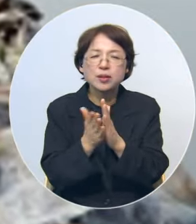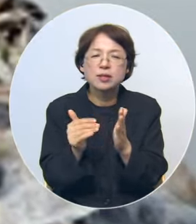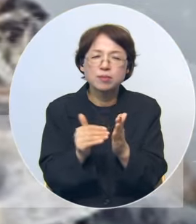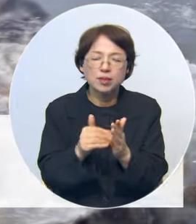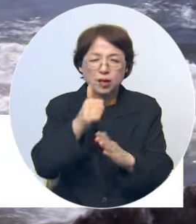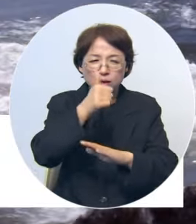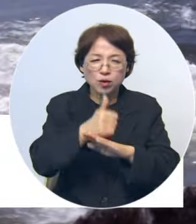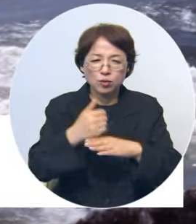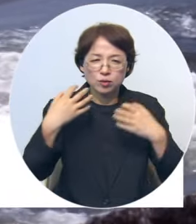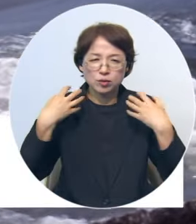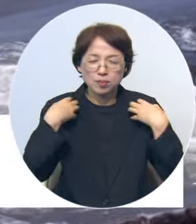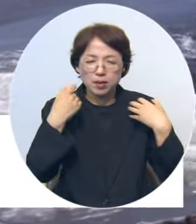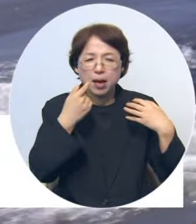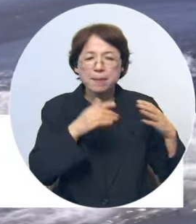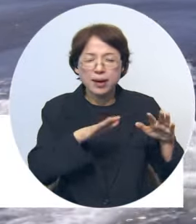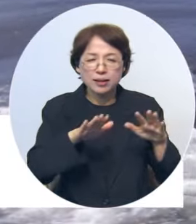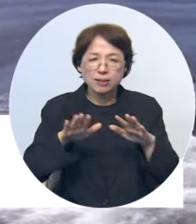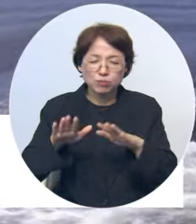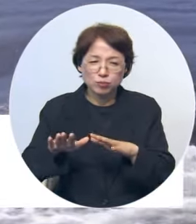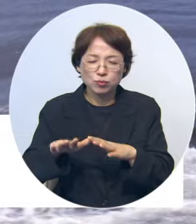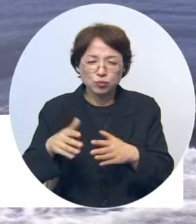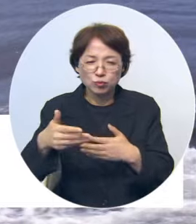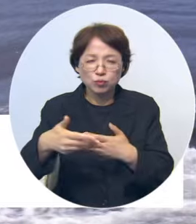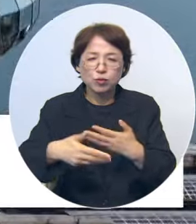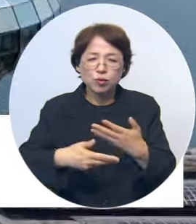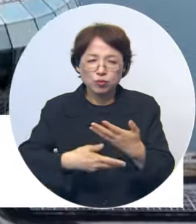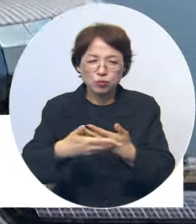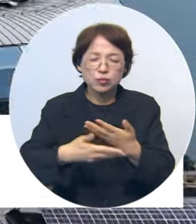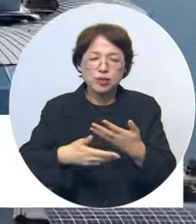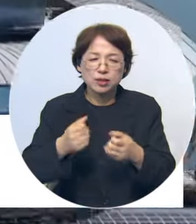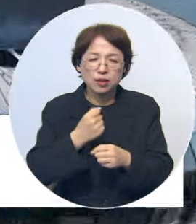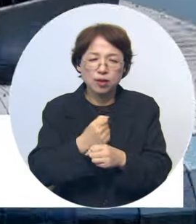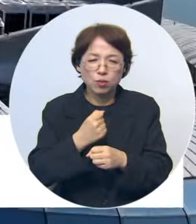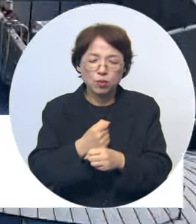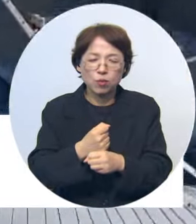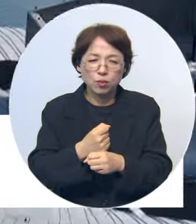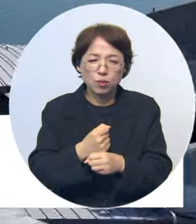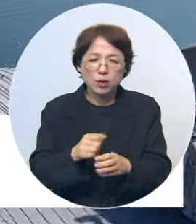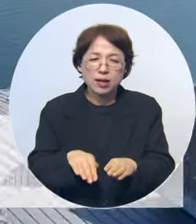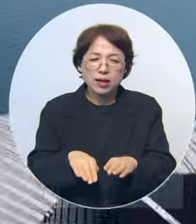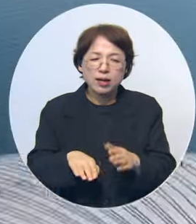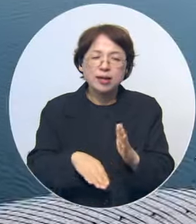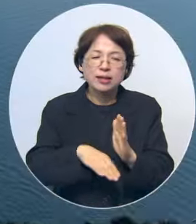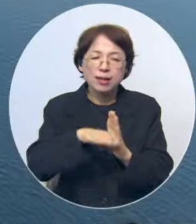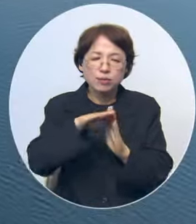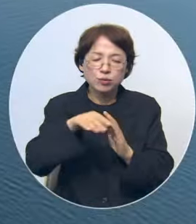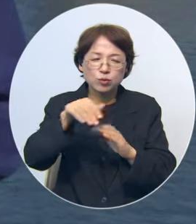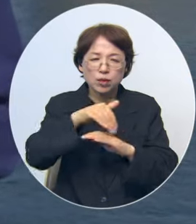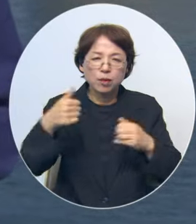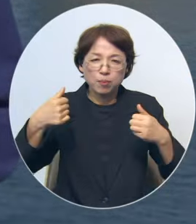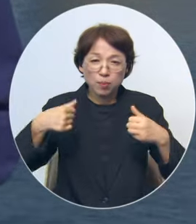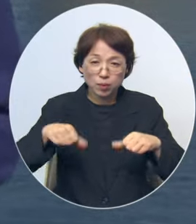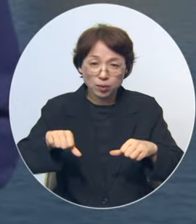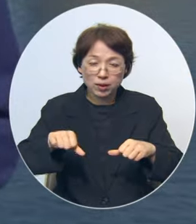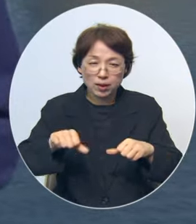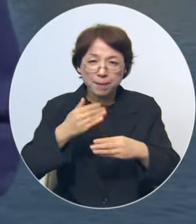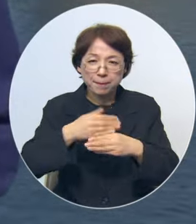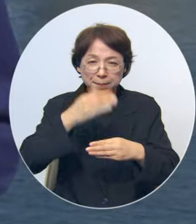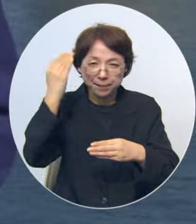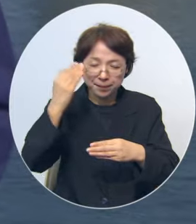결국 정부는 바닷물을 다시 드나들게 했고 담수 계획을 포기하며 시화호는 살아나기 시작했습니다.